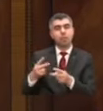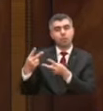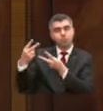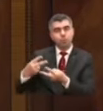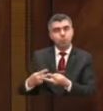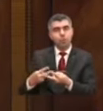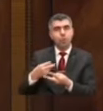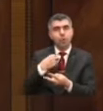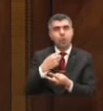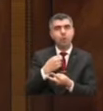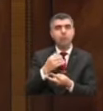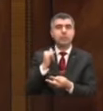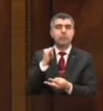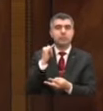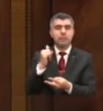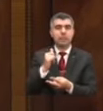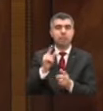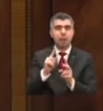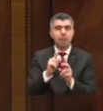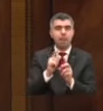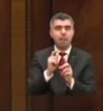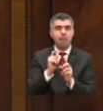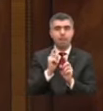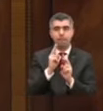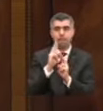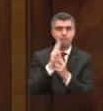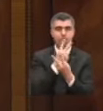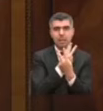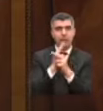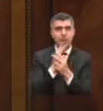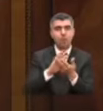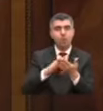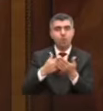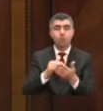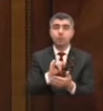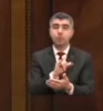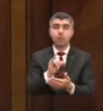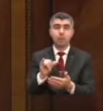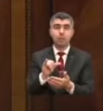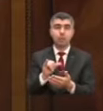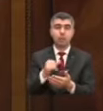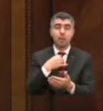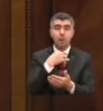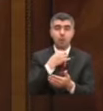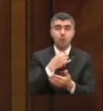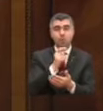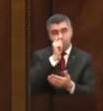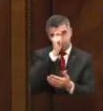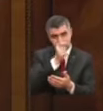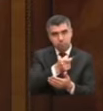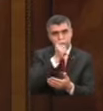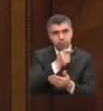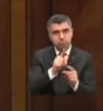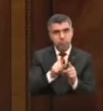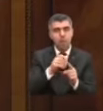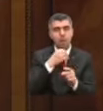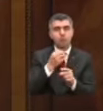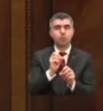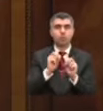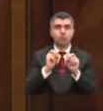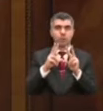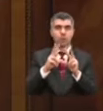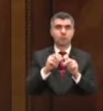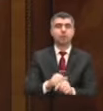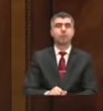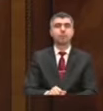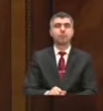ان دغيا نبدل واش انا فين يمكن الواحد يقول ملاحظات مره اخرى كنقدر الراي ديال الناس ديال المعارضه ولكن